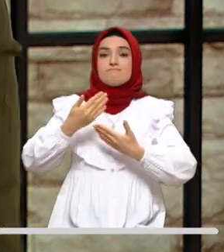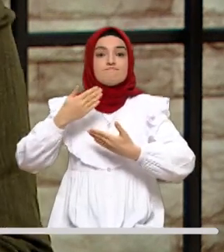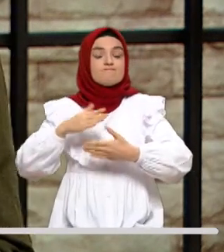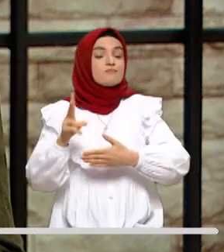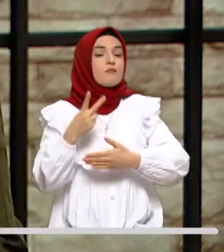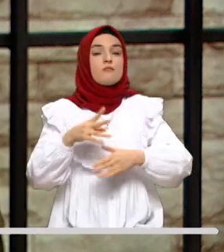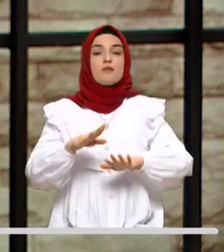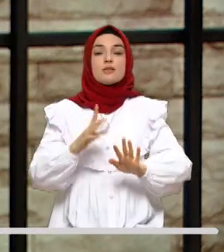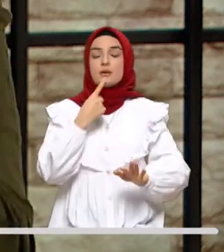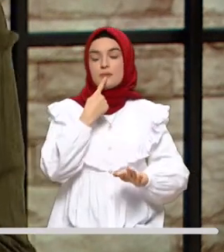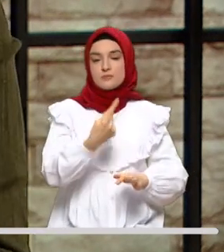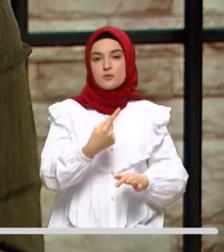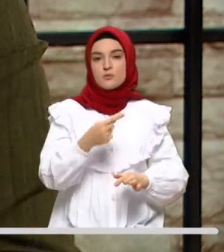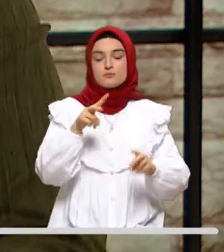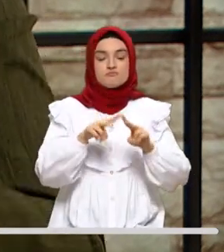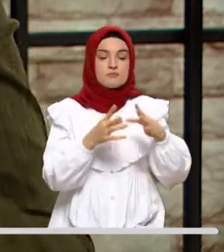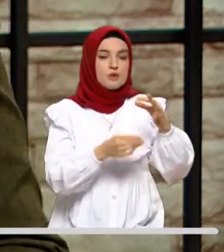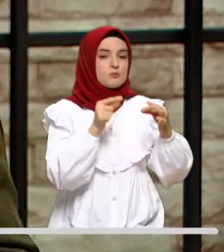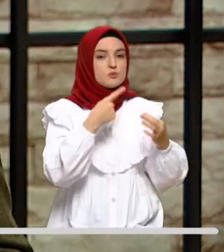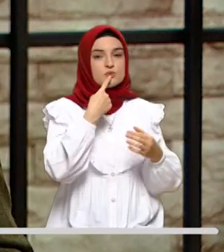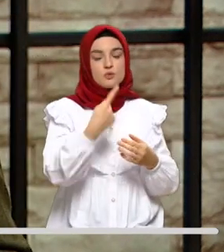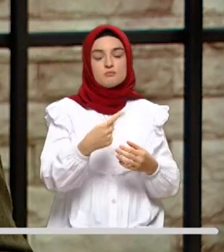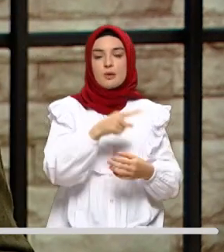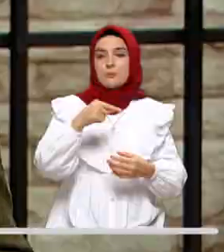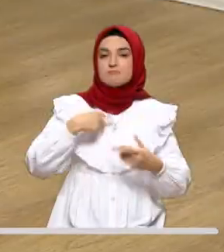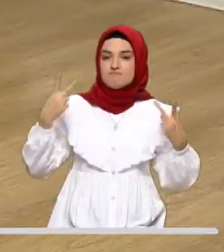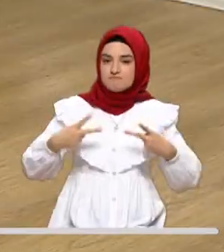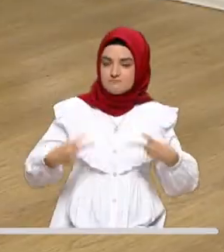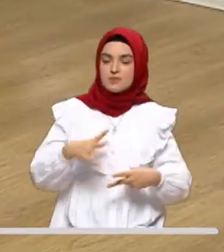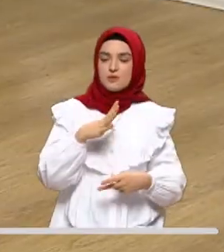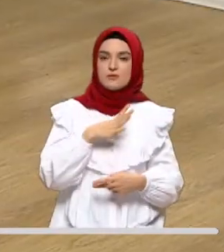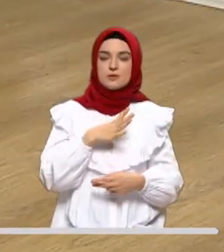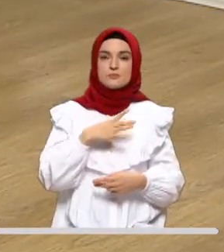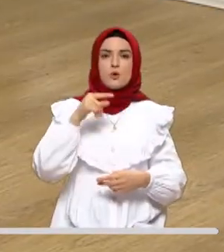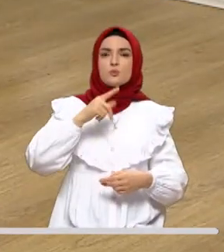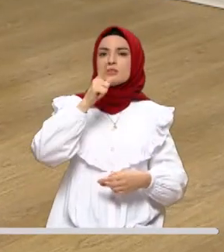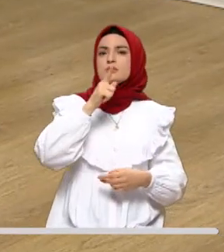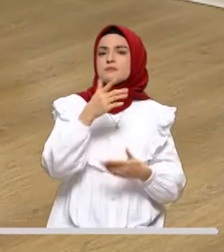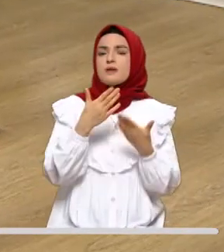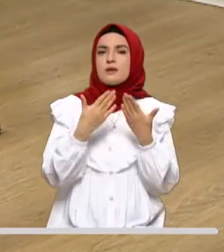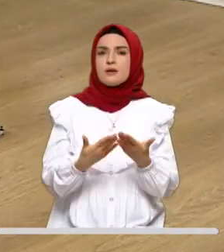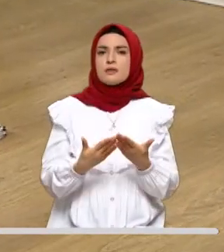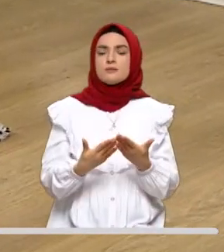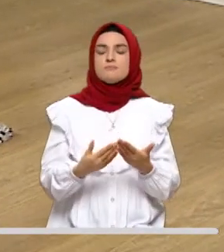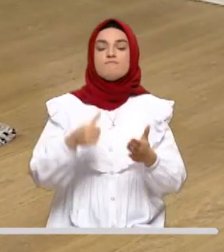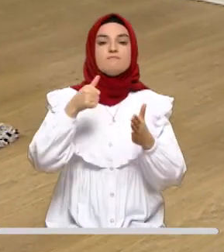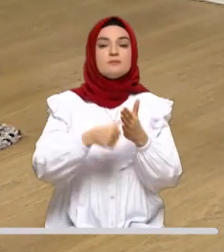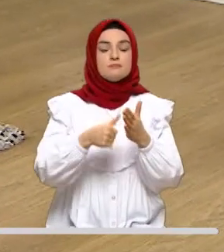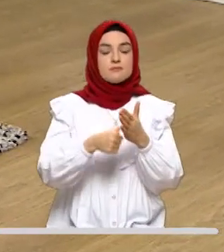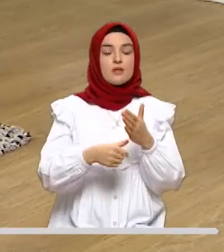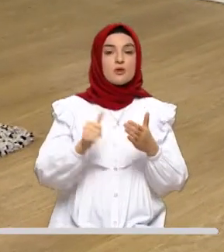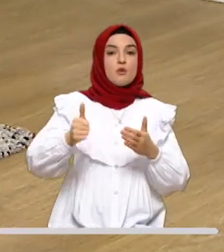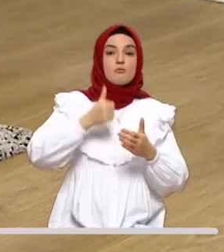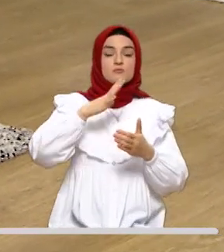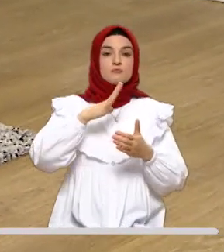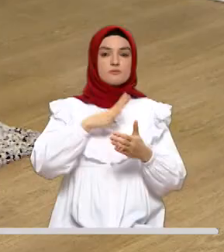kat'a dönemem. Evet. Mehmet Akif bunu diyor ve bizlere de mesaj bırakıyor. Evet. O şiirler aynı zamanda tarihi eserler,